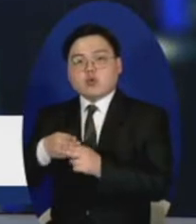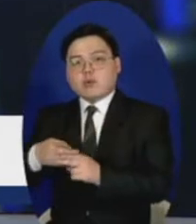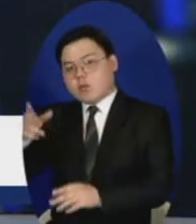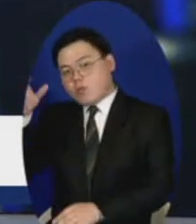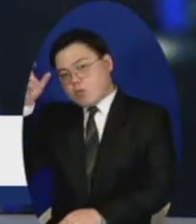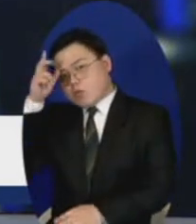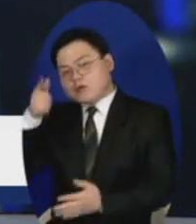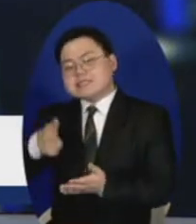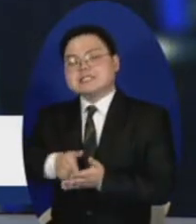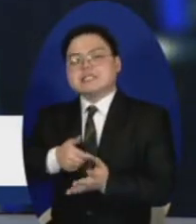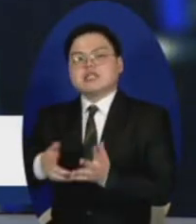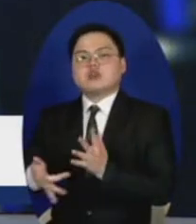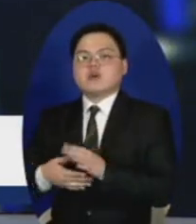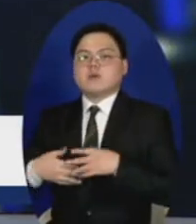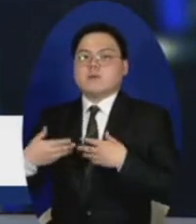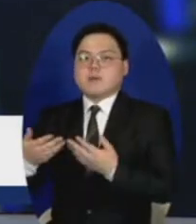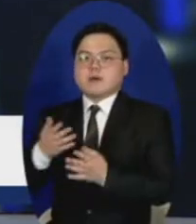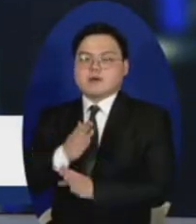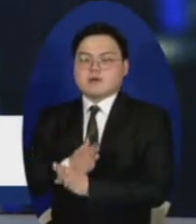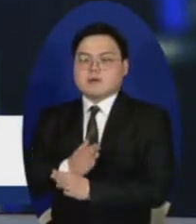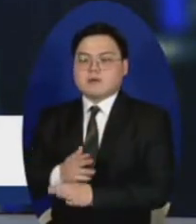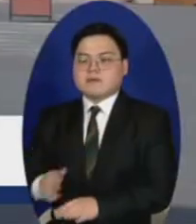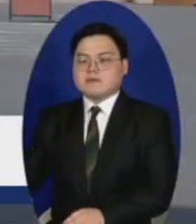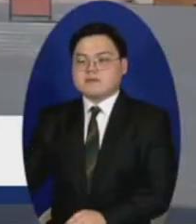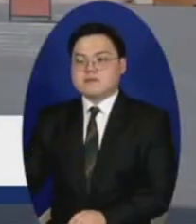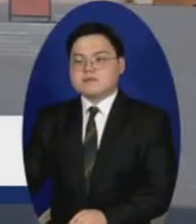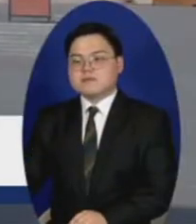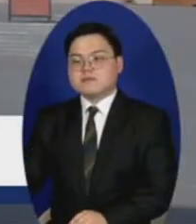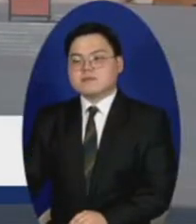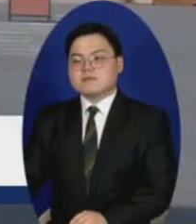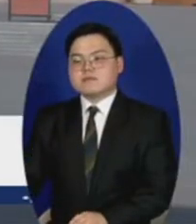шаардлагатай тоног төхөөрөмжүүдийг хүлээлгэж өглөө.